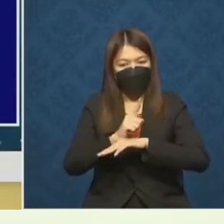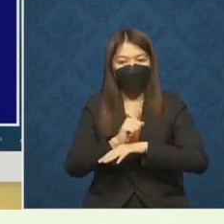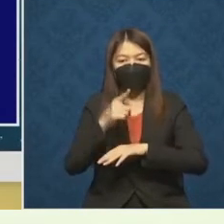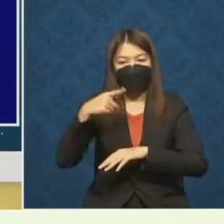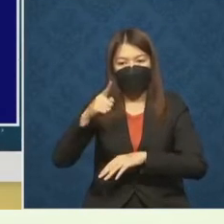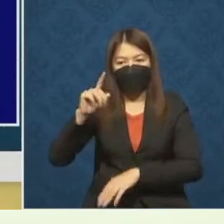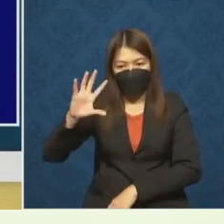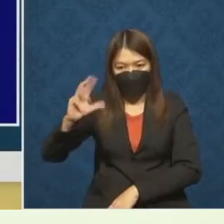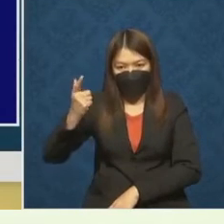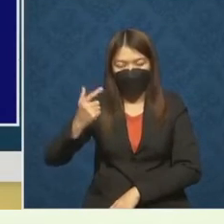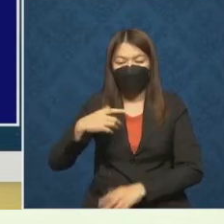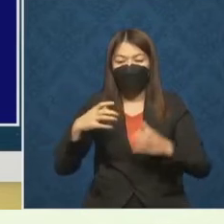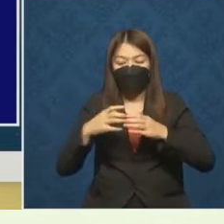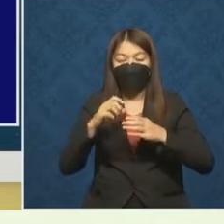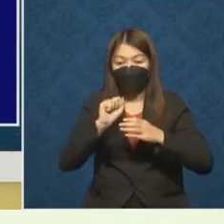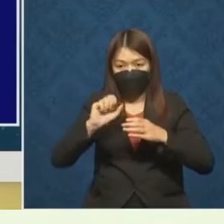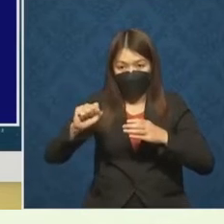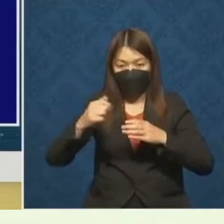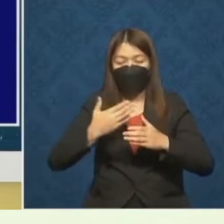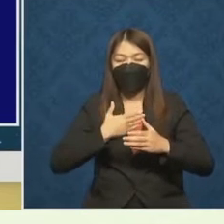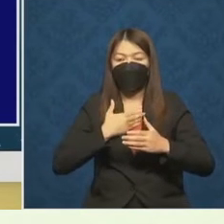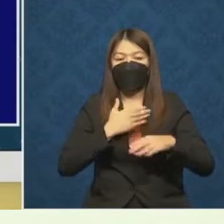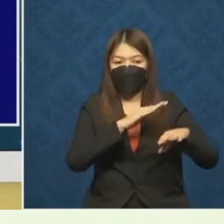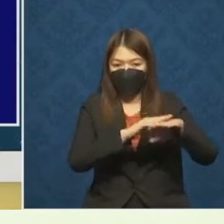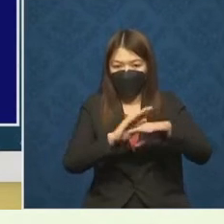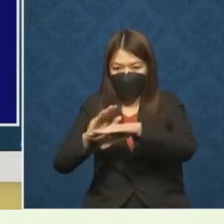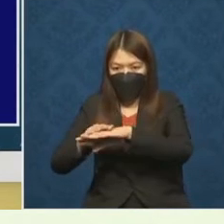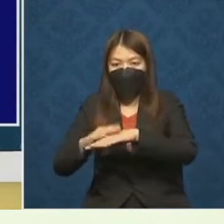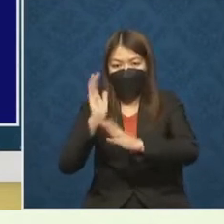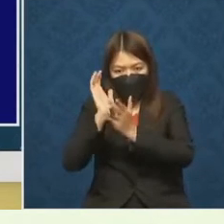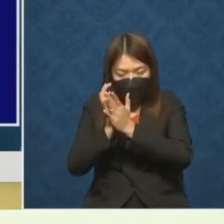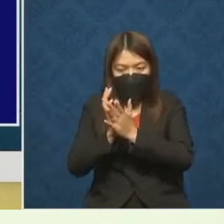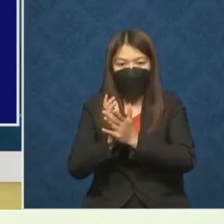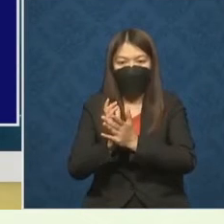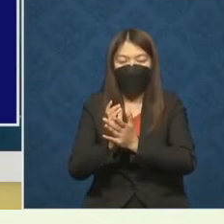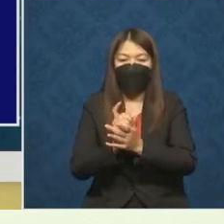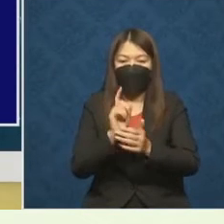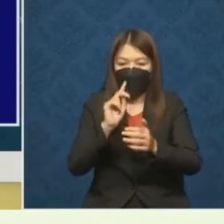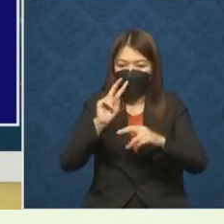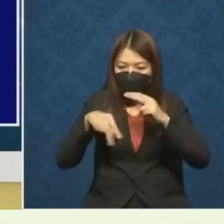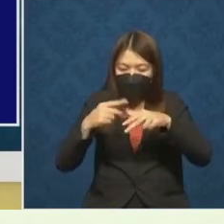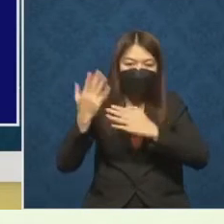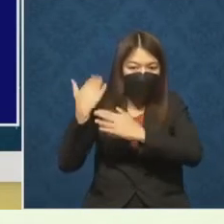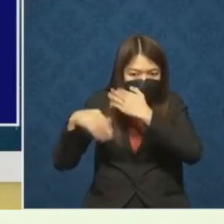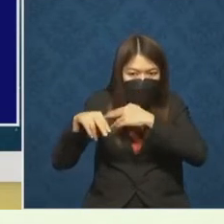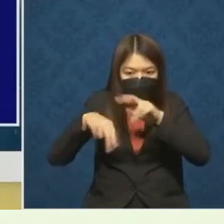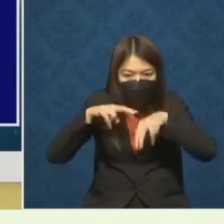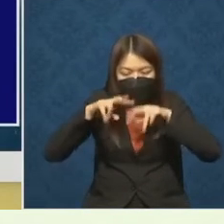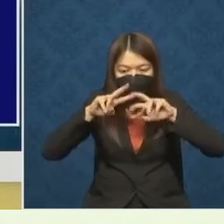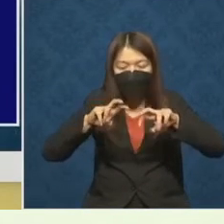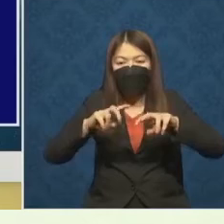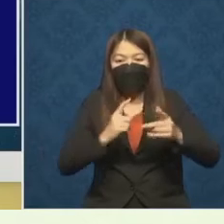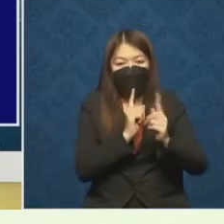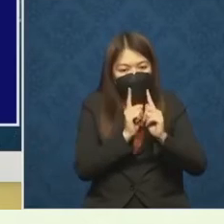ครับของสภาผู้แทนราษฎรต้องเรียกพนักงานสอบสวนเรียกอัยการมาซักถามข้อที่จริงอะไรต่างๆนะครับก็เ